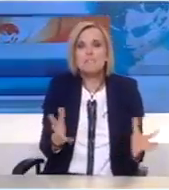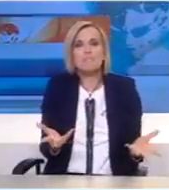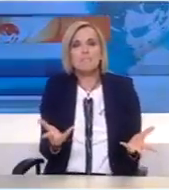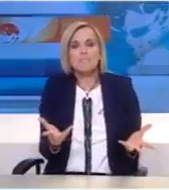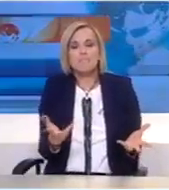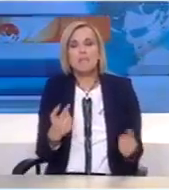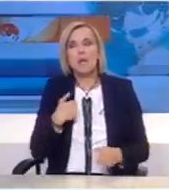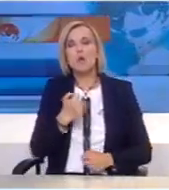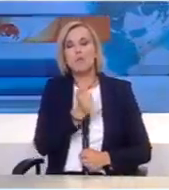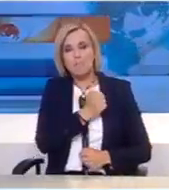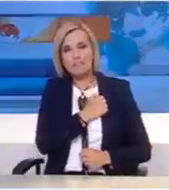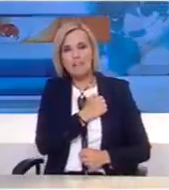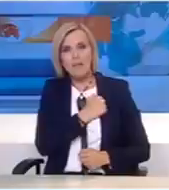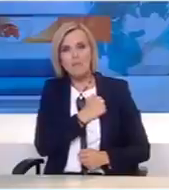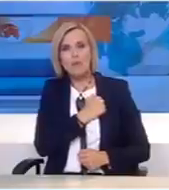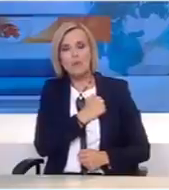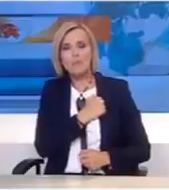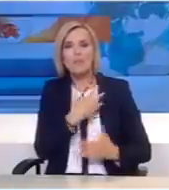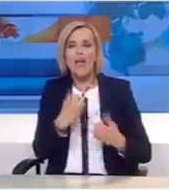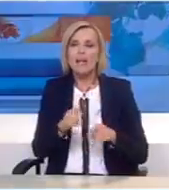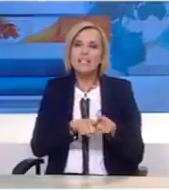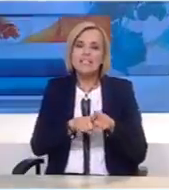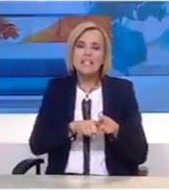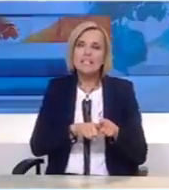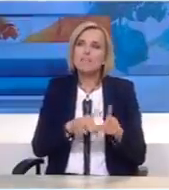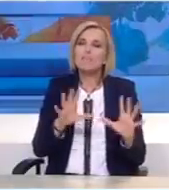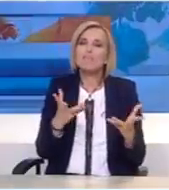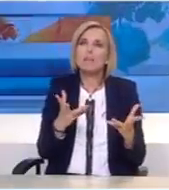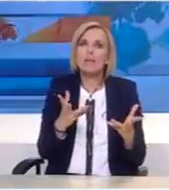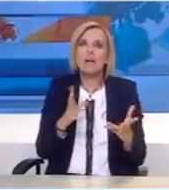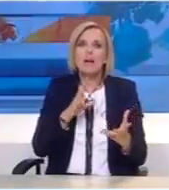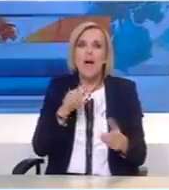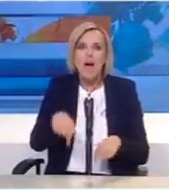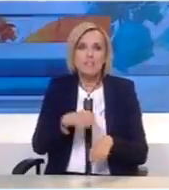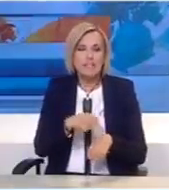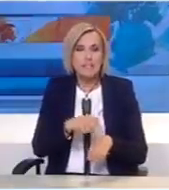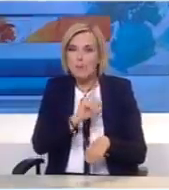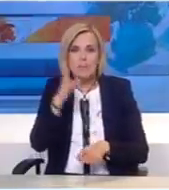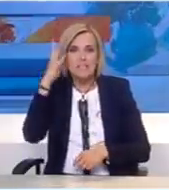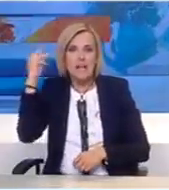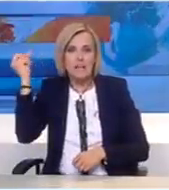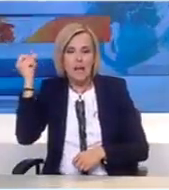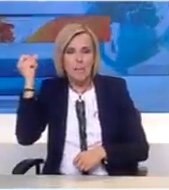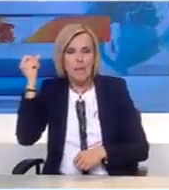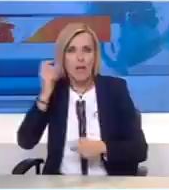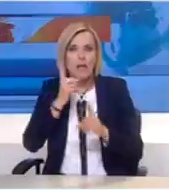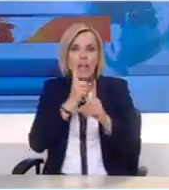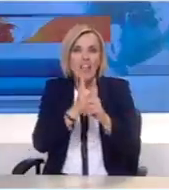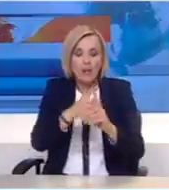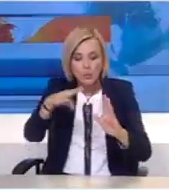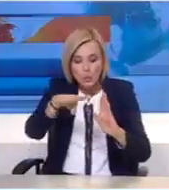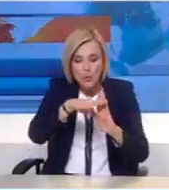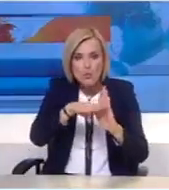είναι ειδική και αφορά σε ένα ξέχασμα που δεν μας επιτρέπεται αυτή τη στιγμή. Δεν πρέπει να ξεχνάμε αυτή τη στιγμή